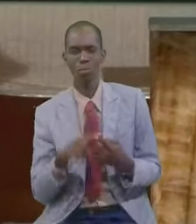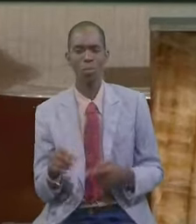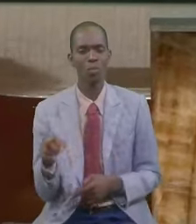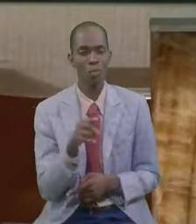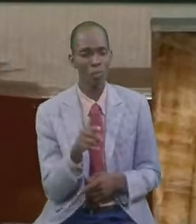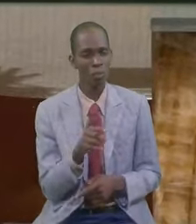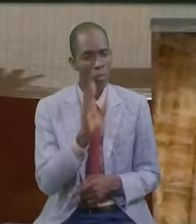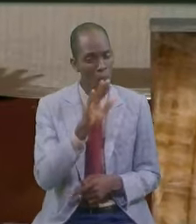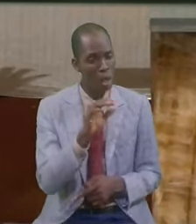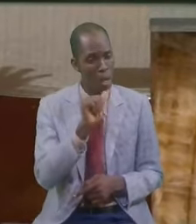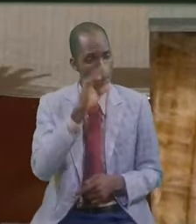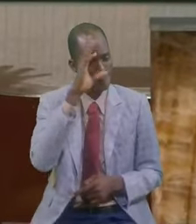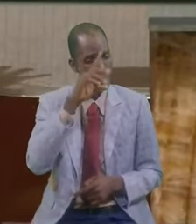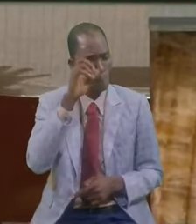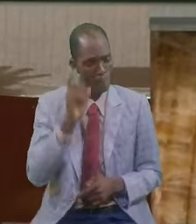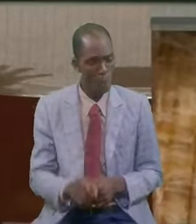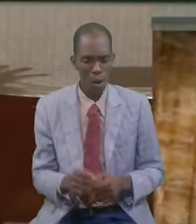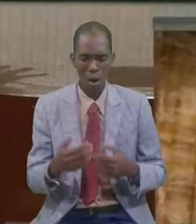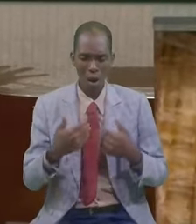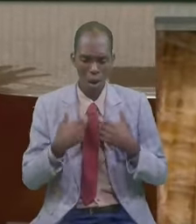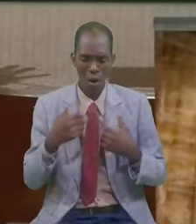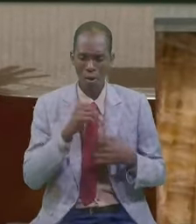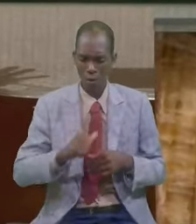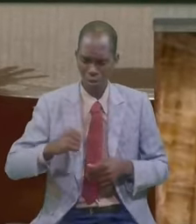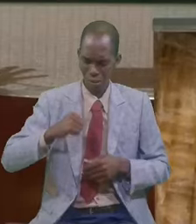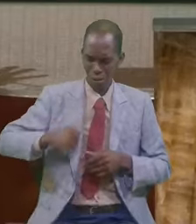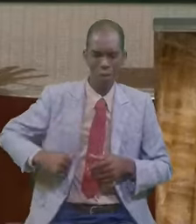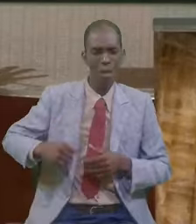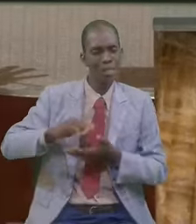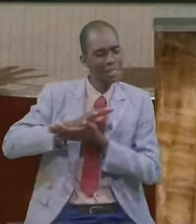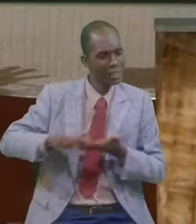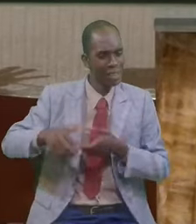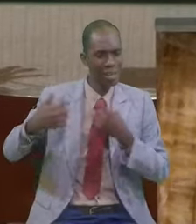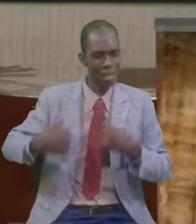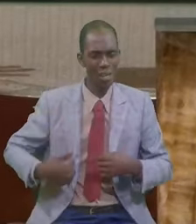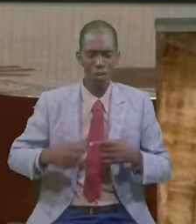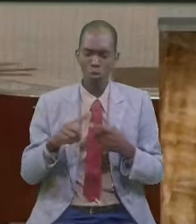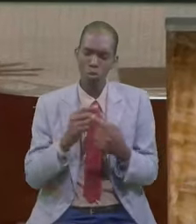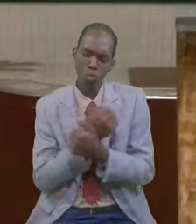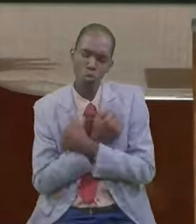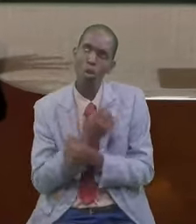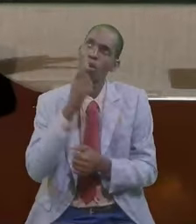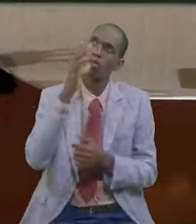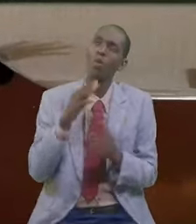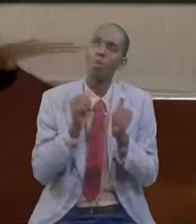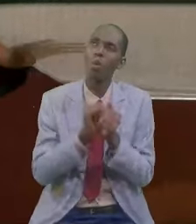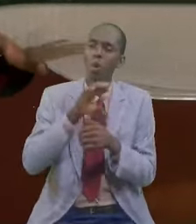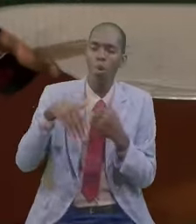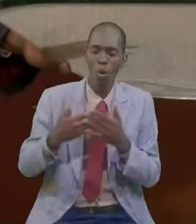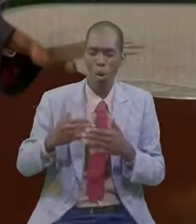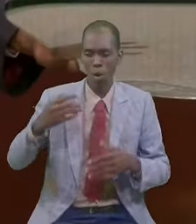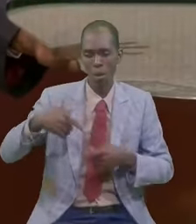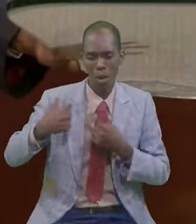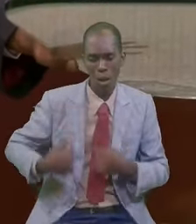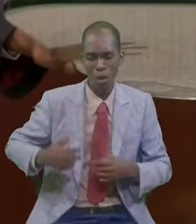est étranger. Qu'un homme ait son cœur circoncis, la personne aime Dieu de tout son cœur, de toute